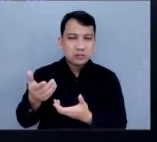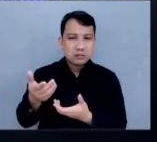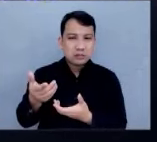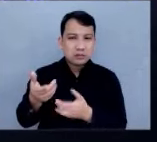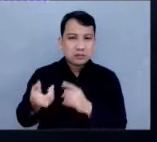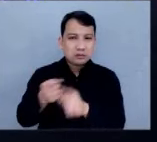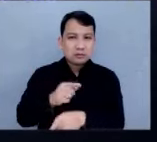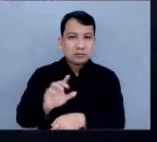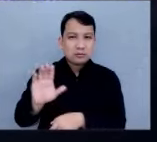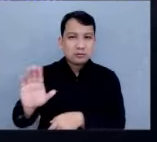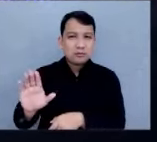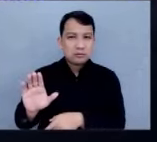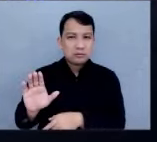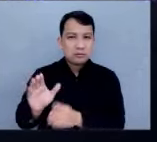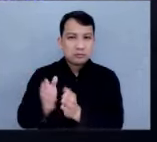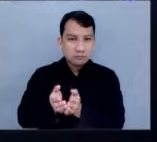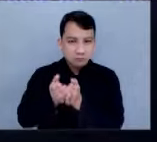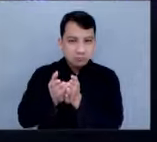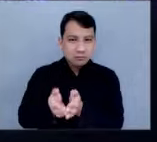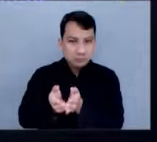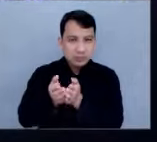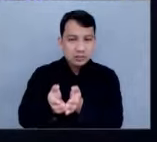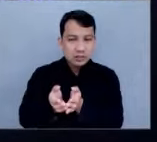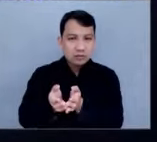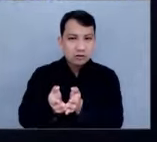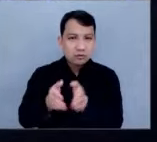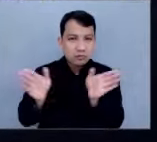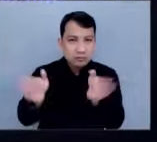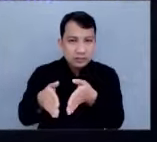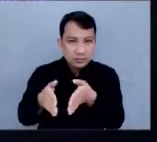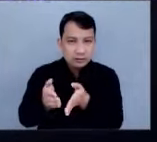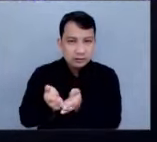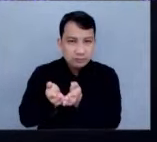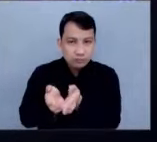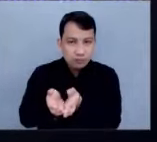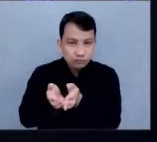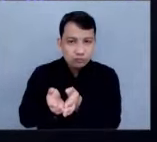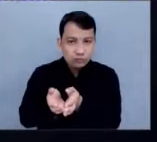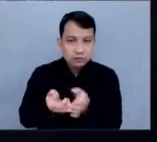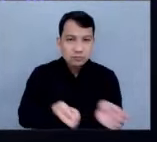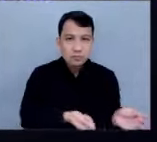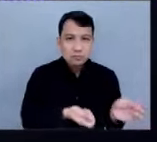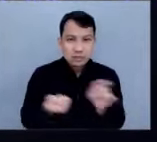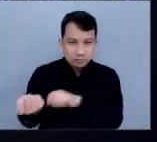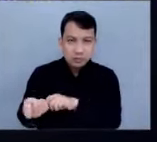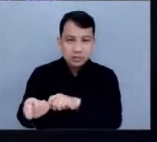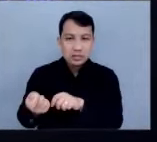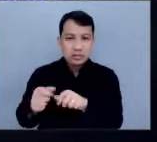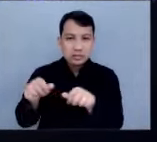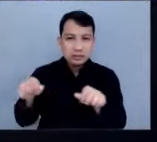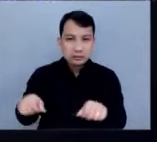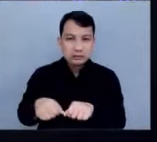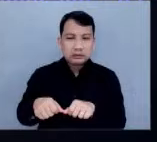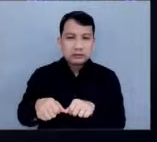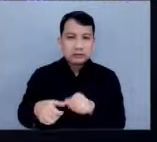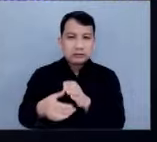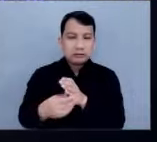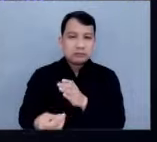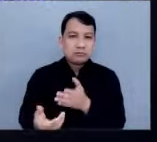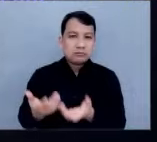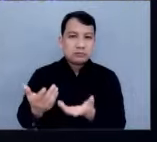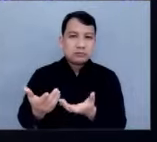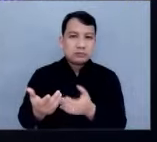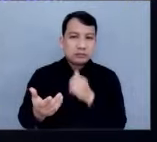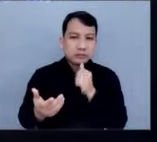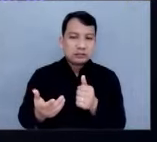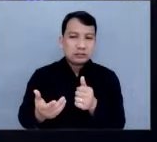nanggaling yan sa barko or bangka na maaari po na nagtapon doon sa area. Nag-discharge po sila unintention